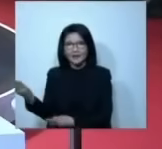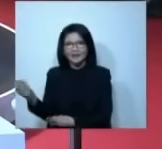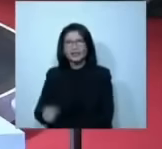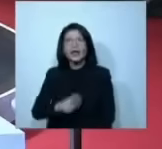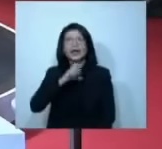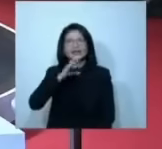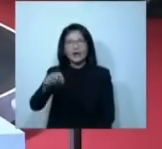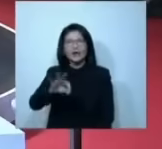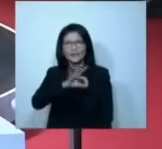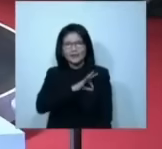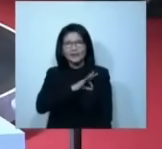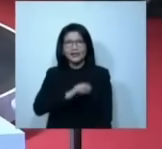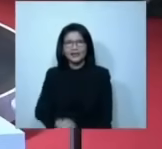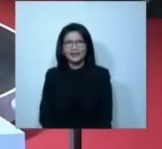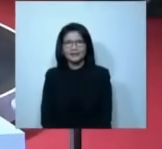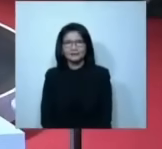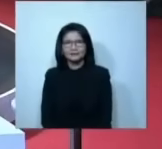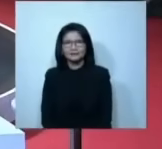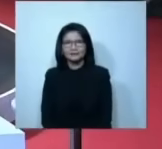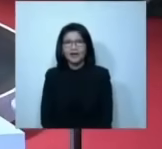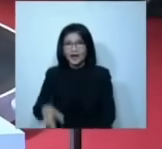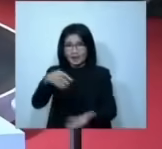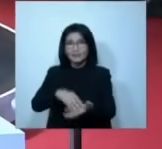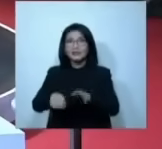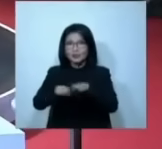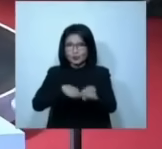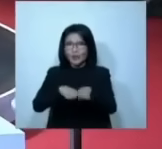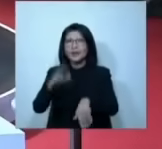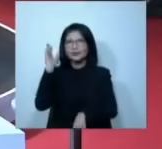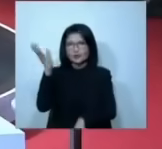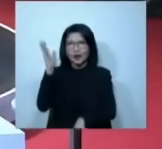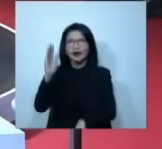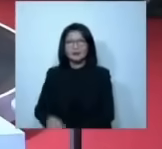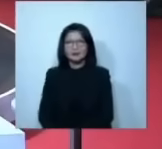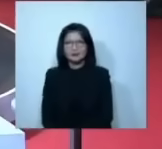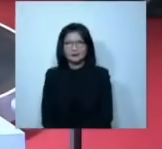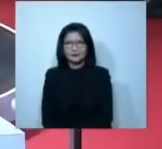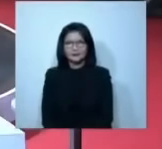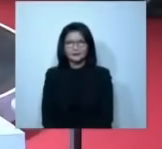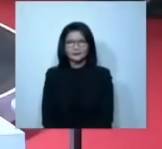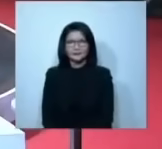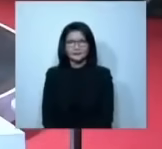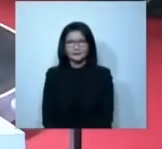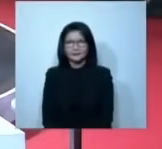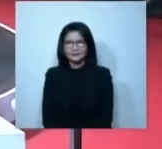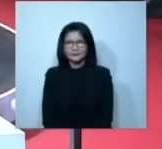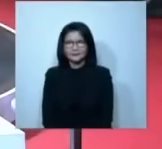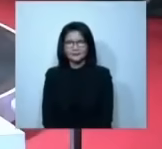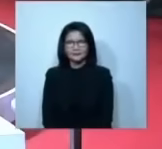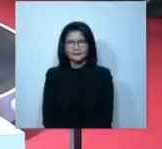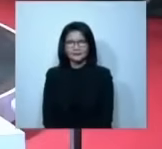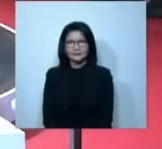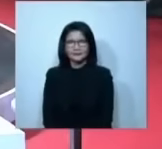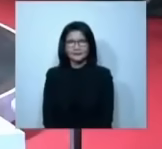mkmk itu masih dengan Nun Sewu Maaf saya bertanya gitu ya peranyaan tentang apa tentang ee perlu